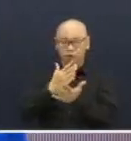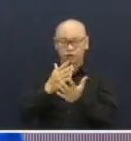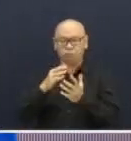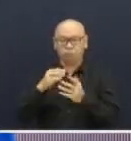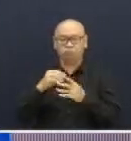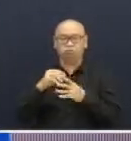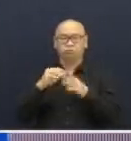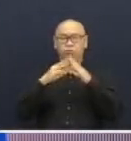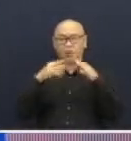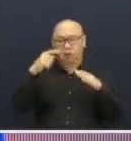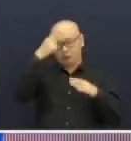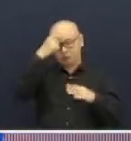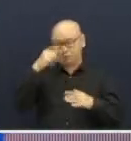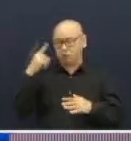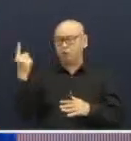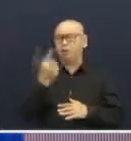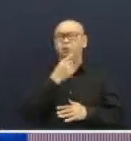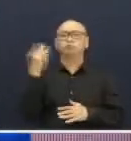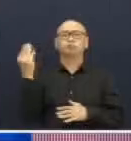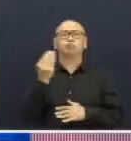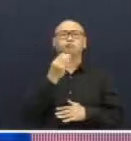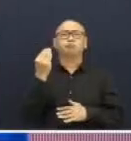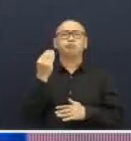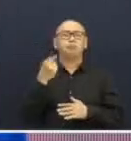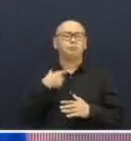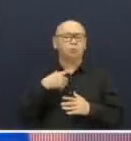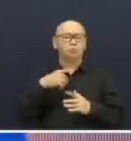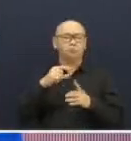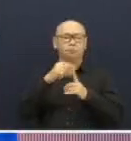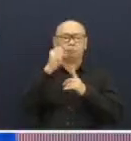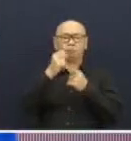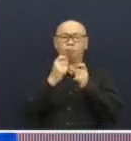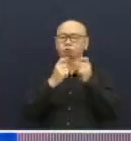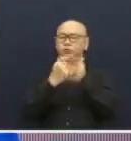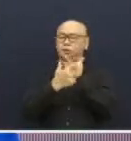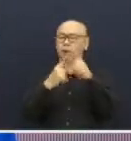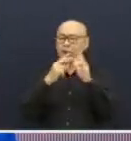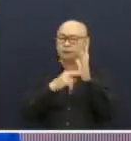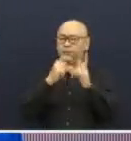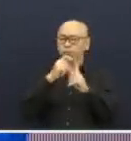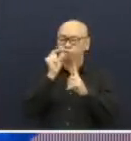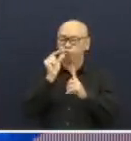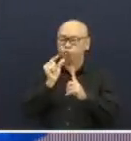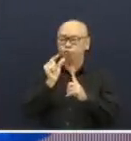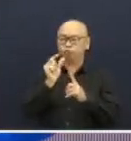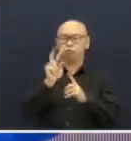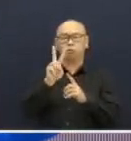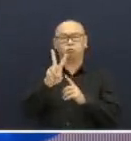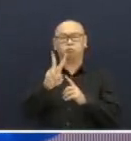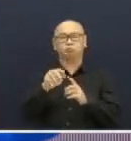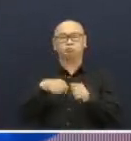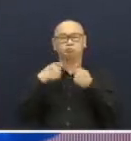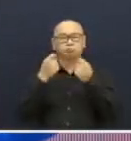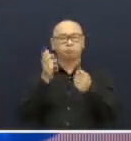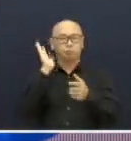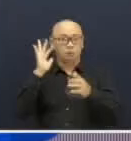keliling, posyandu, dan lain sebagainya. Yang kedua, kami juga akan memberikan pelayanan kepada